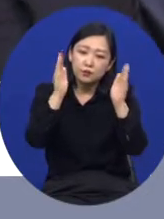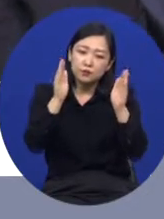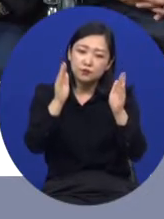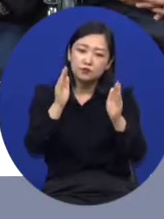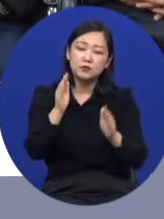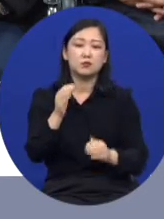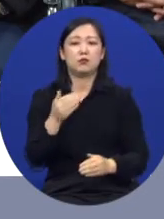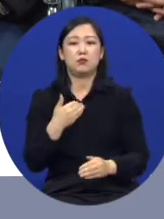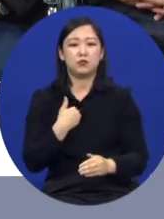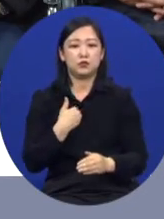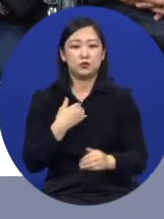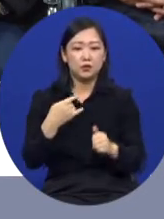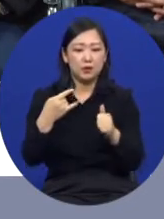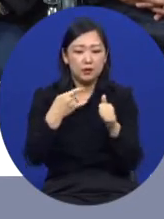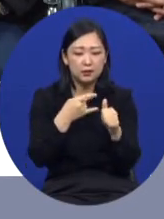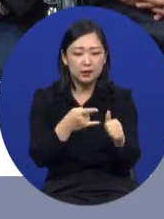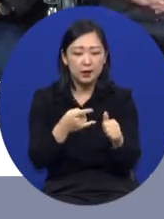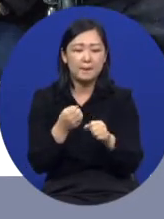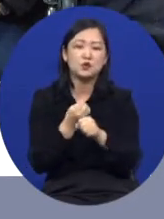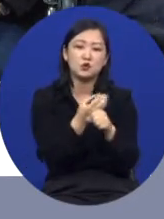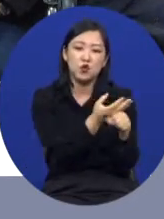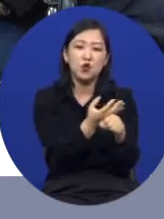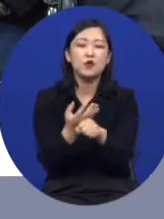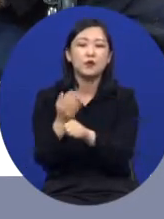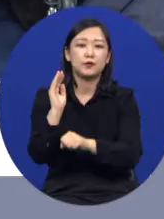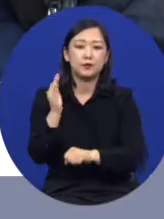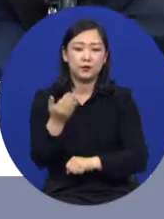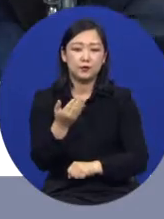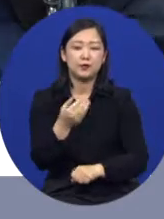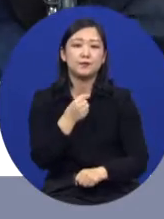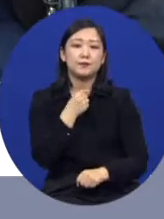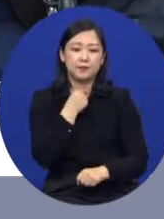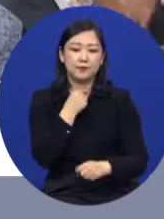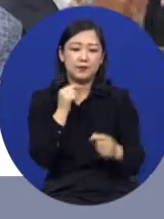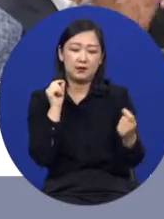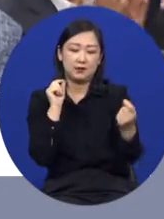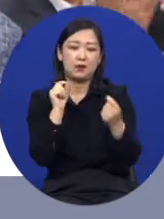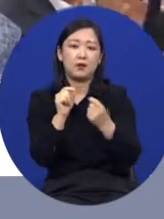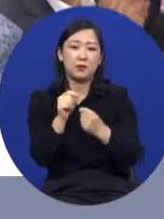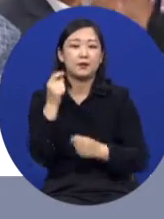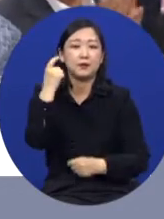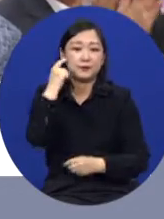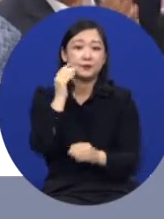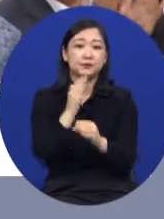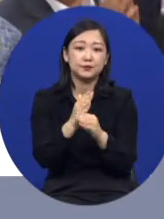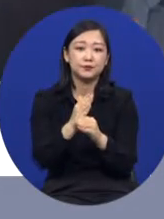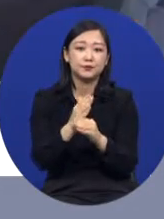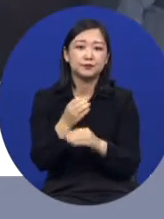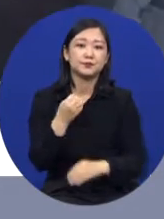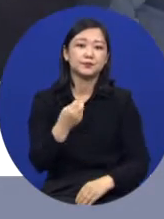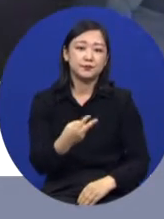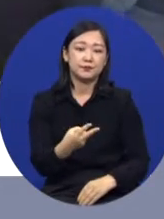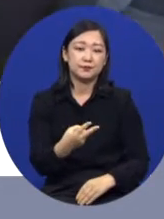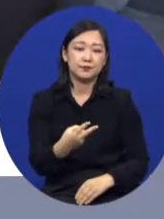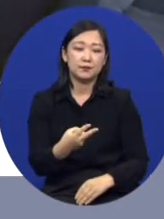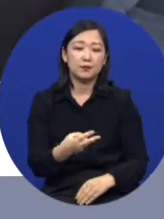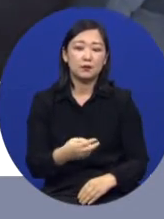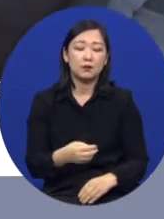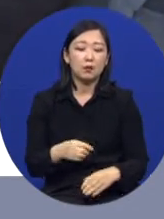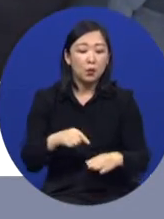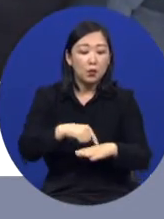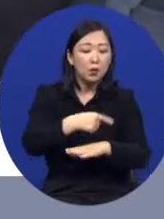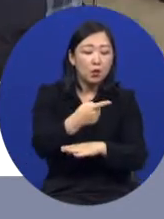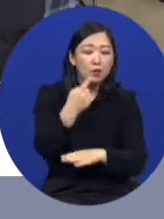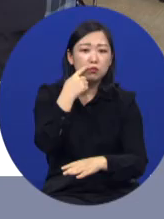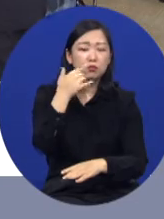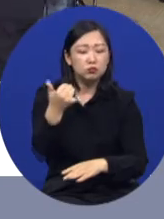저에게 좀 보내진 게 아닌가, 그런 열망이 저에게 이제 다가온 게 아닌가라는 생각을 하는데, 의외로 학부모들이